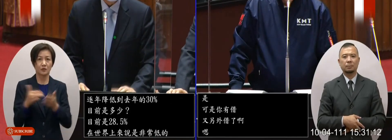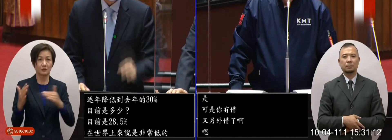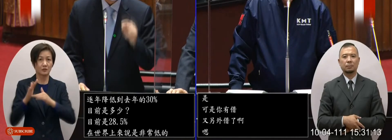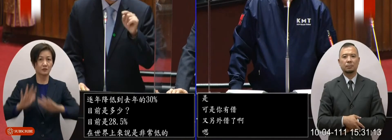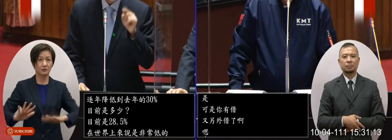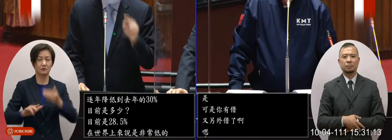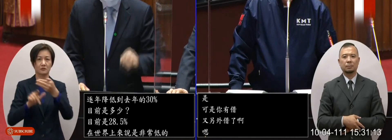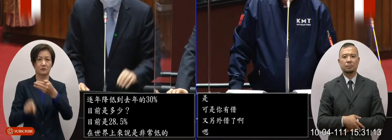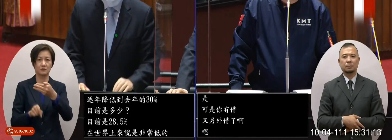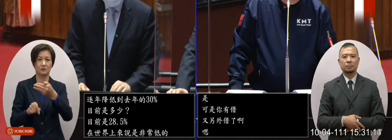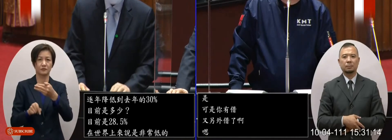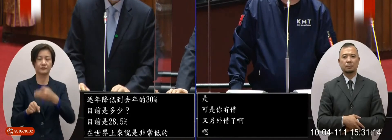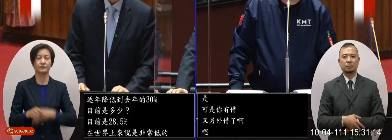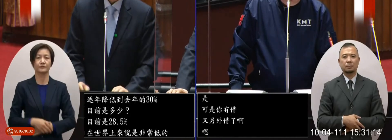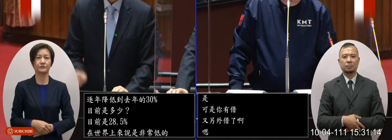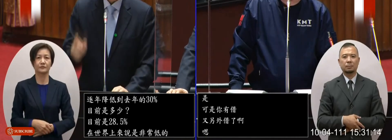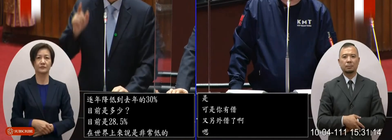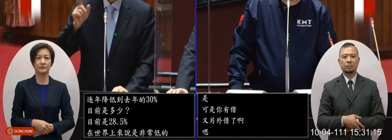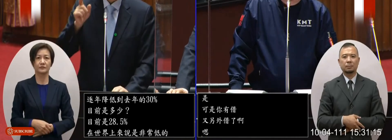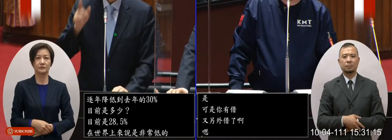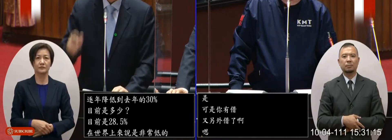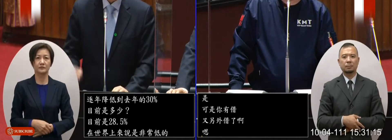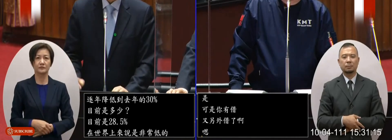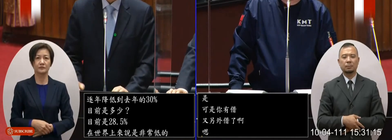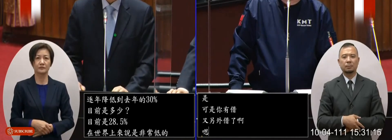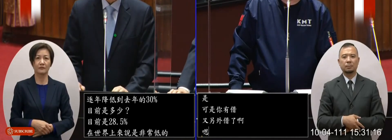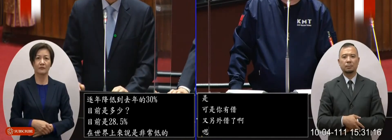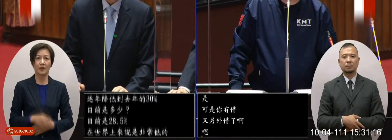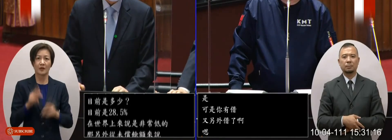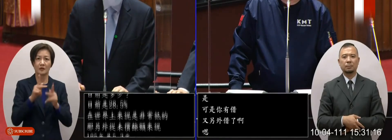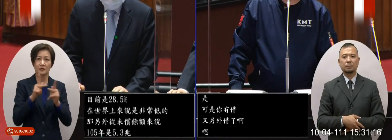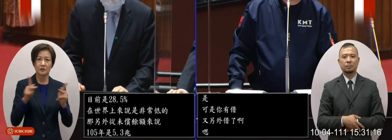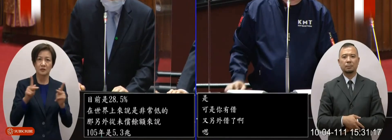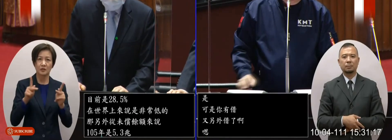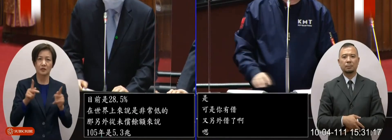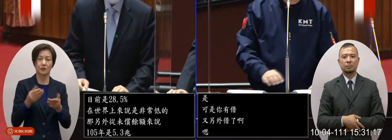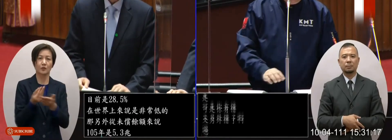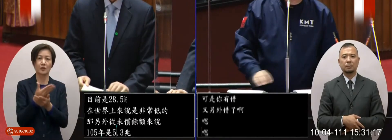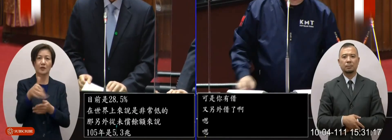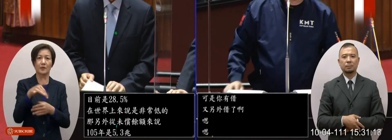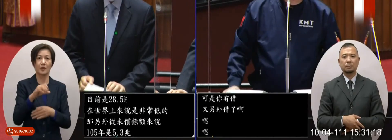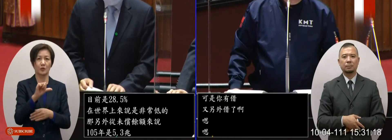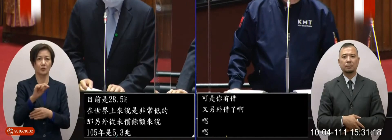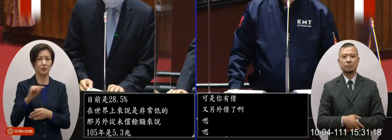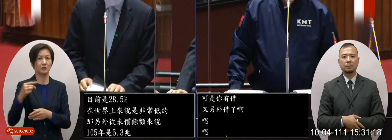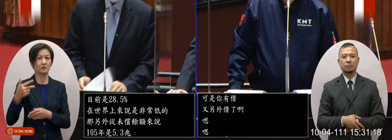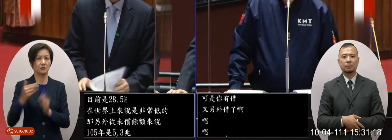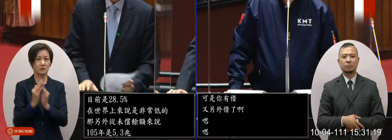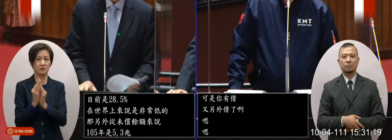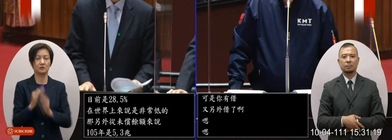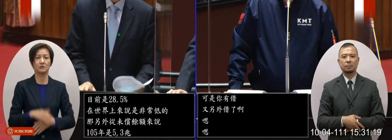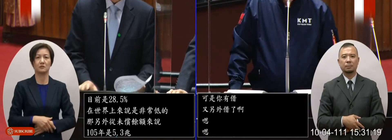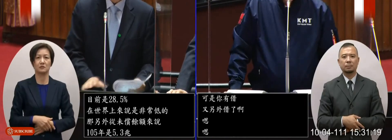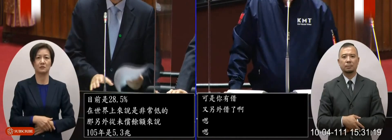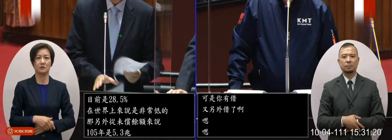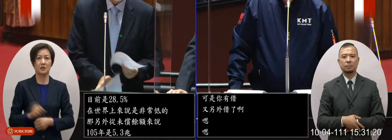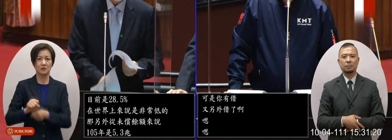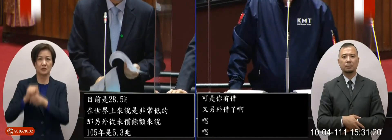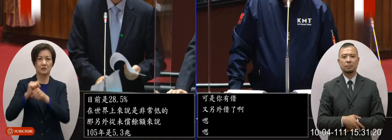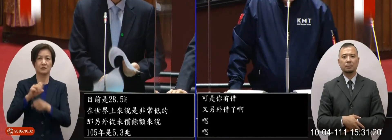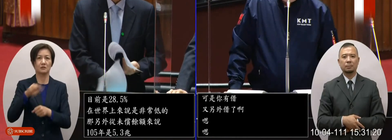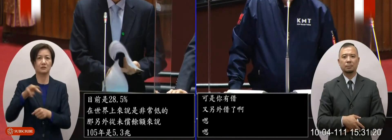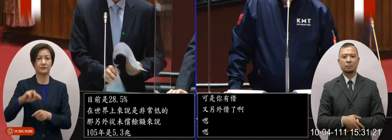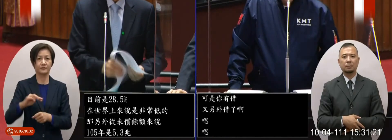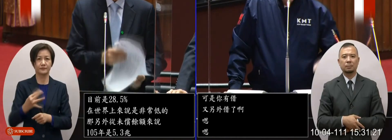9月，也就到今年的9月呢，那么我们的未偿余额是达到5.7兆。净增加是